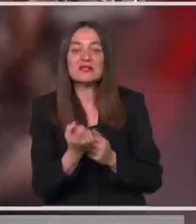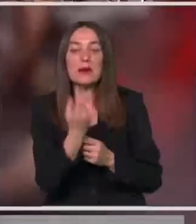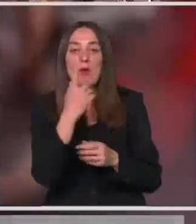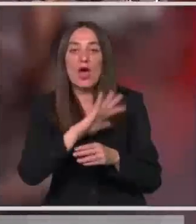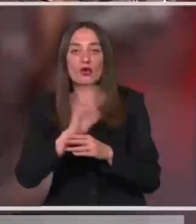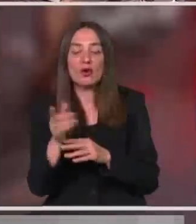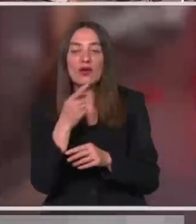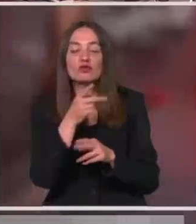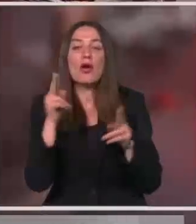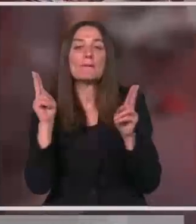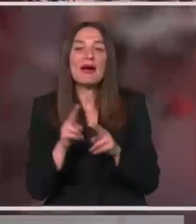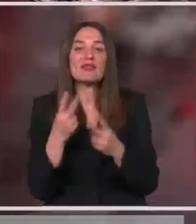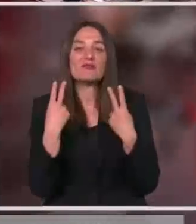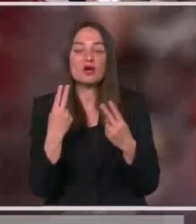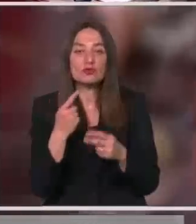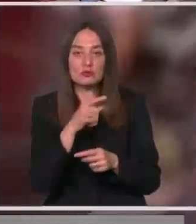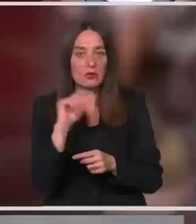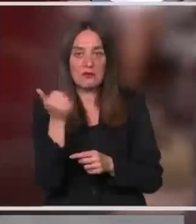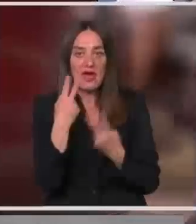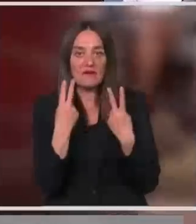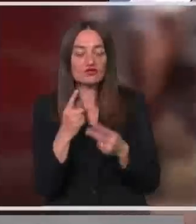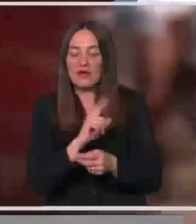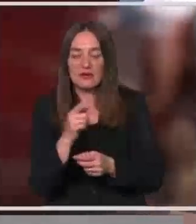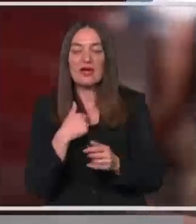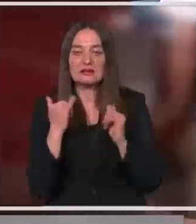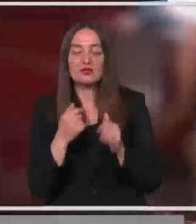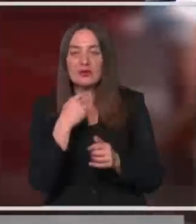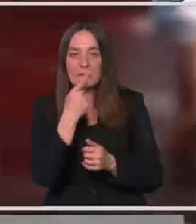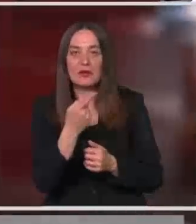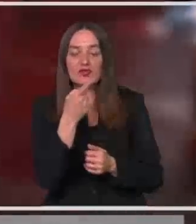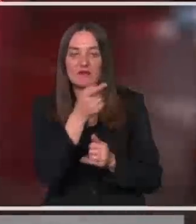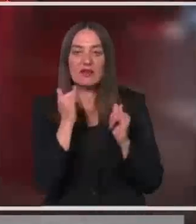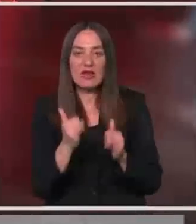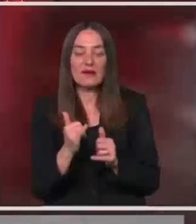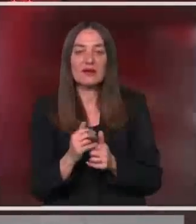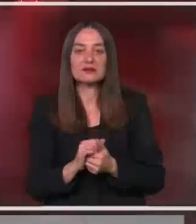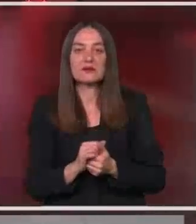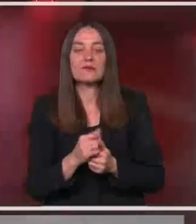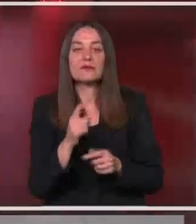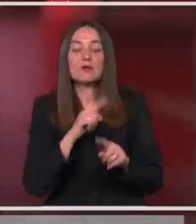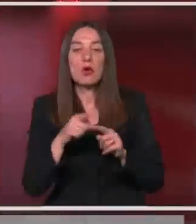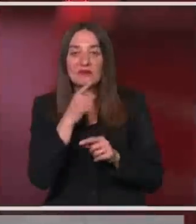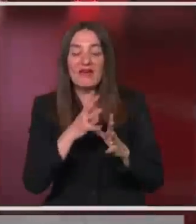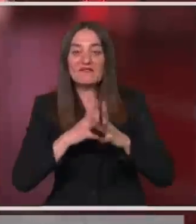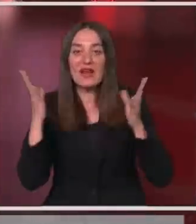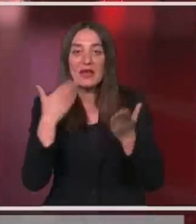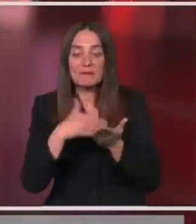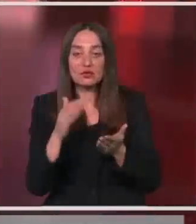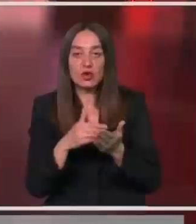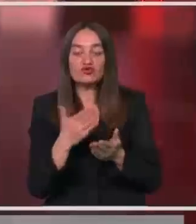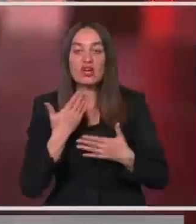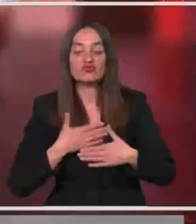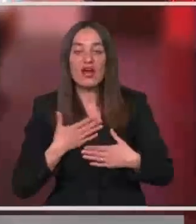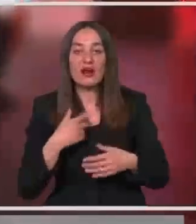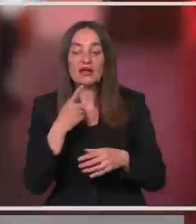korone. To je manje važna stvar. Pa zar nije to najvažnije? Pa nije, evo sad ću vam reći. Ajde. Vi danas povodom te ogromne potrošnje, odnosno žeđi